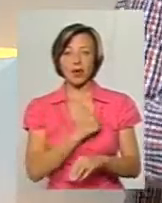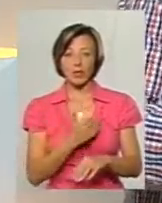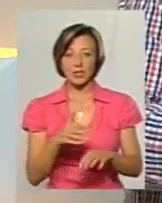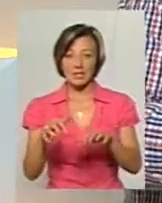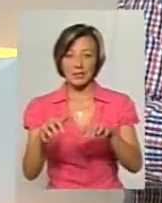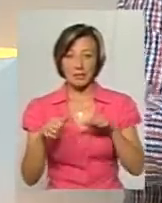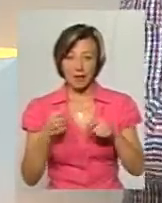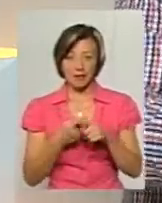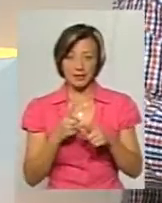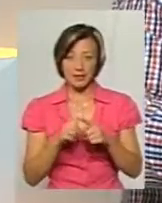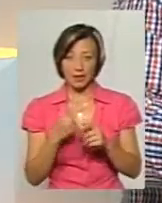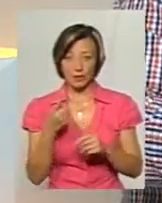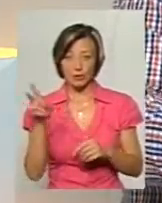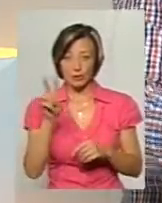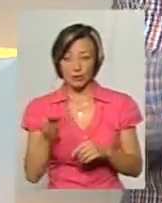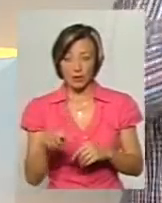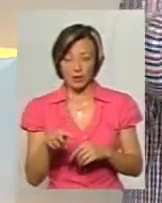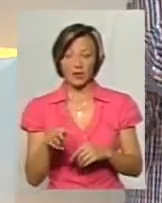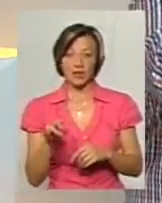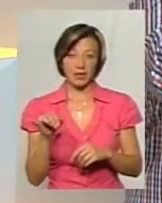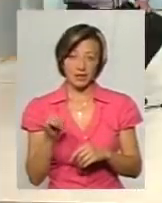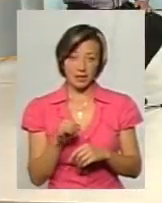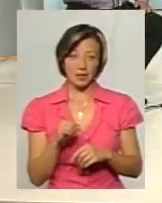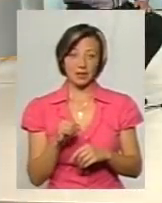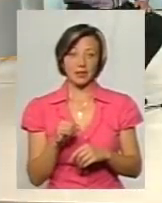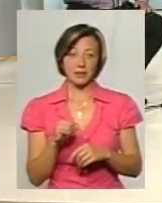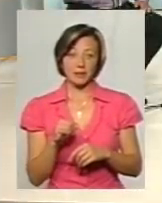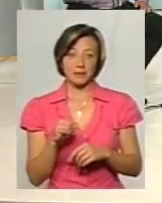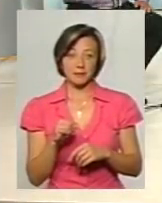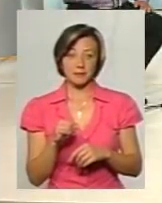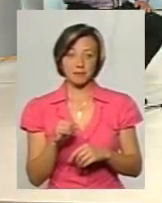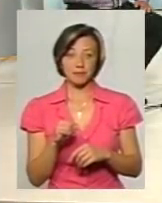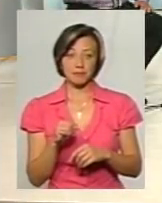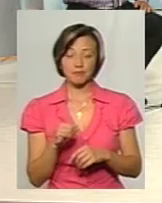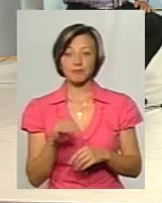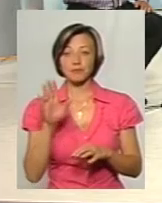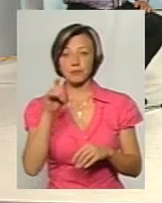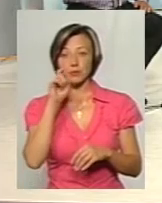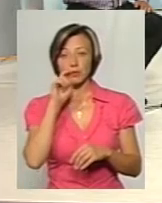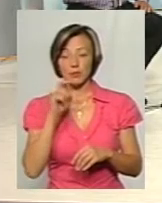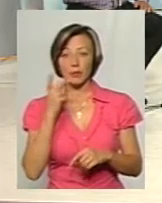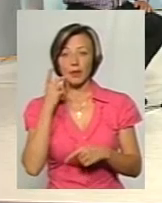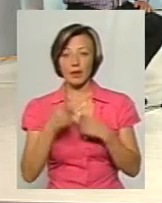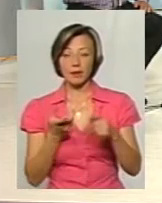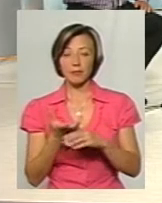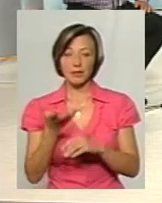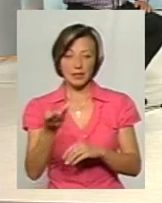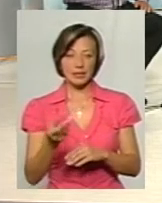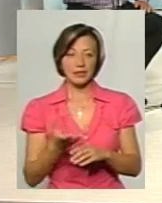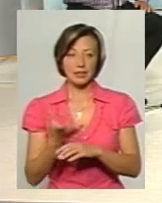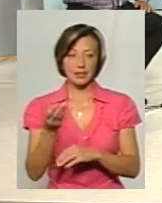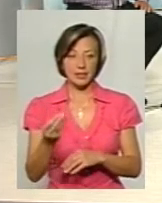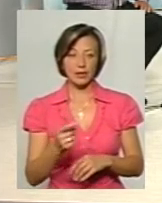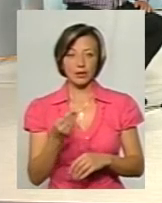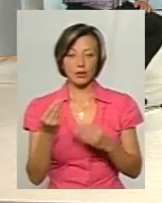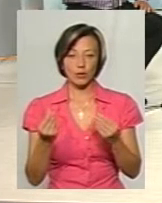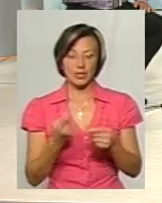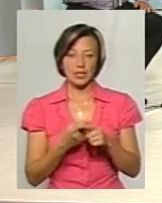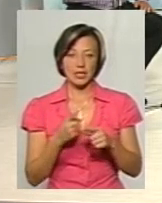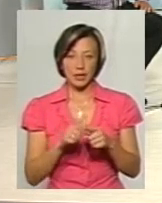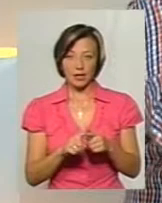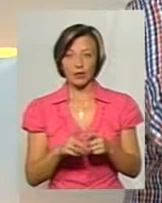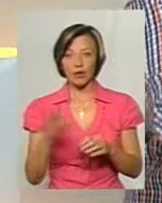забрати цей один долар через якийсь час, да? Ну і забрати ще щонайменше долар, щоб отримати інвестиції. А потім Україна весь час має платити йому гроші за те,